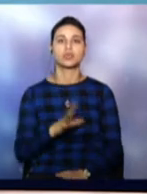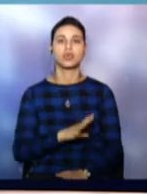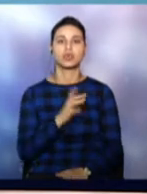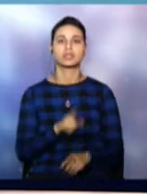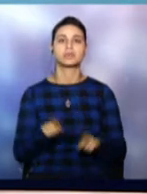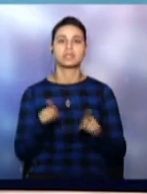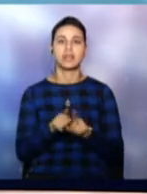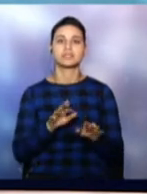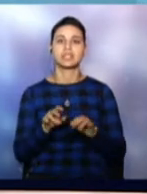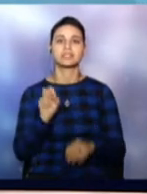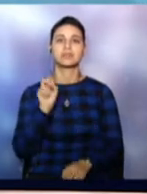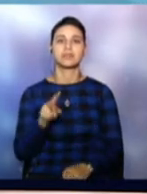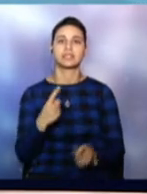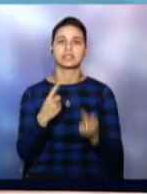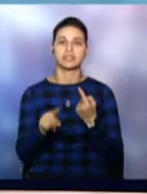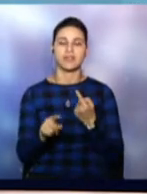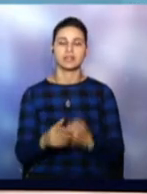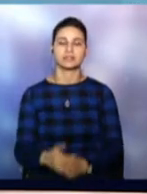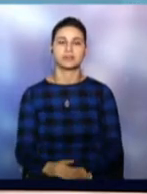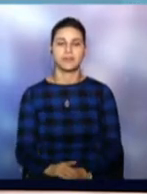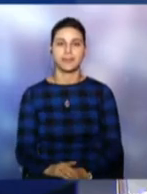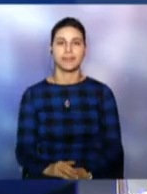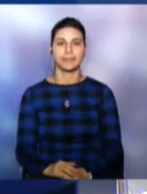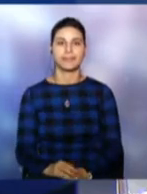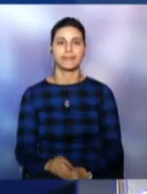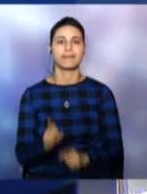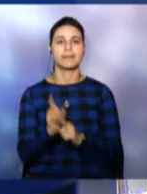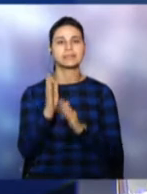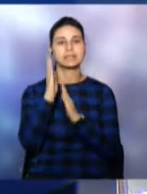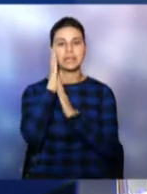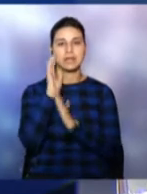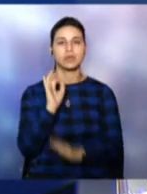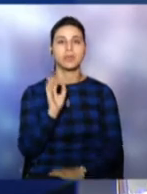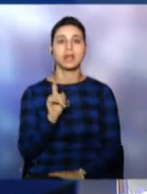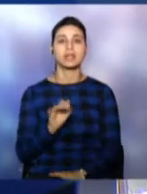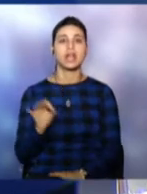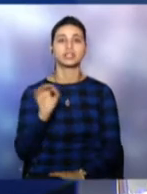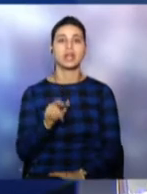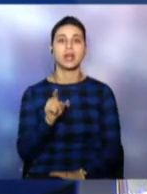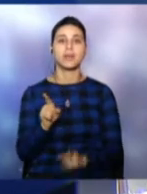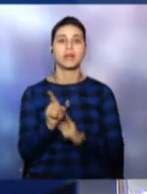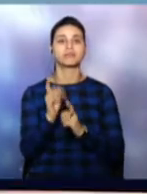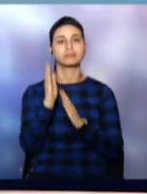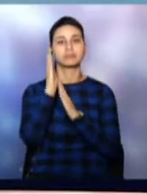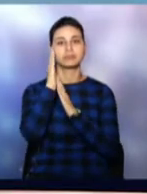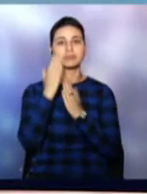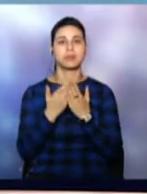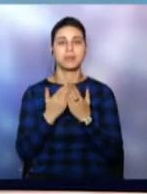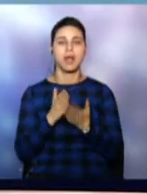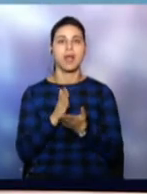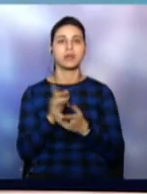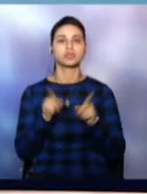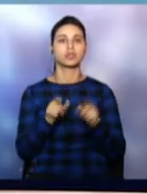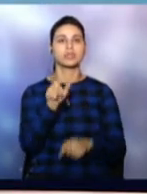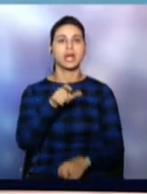მსგავსი რეაქციები ვიდრე სხვას. რაც შეეხება მოდუნება ძილიანობას, რაც შეეხება მოდუნებას და ძილიანობას, არის